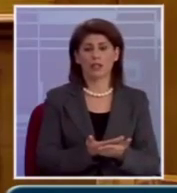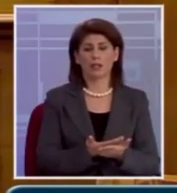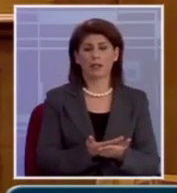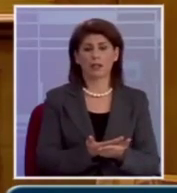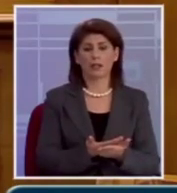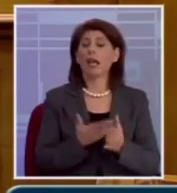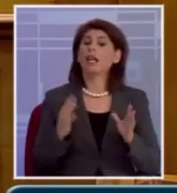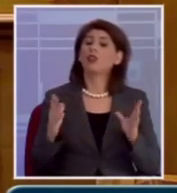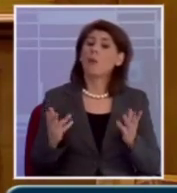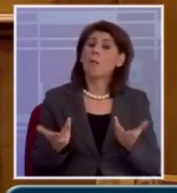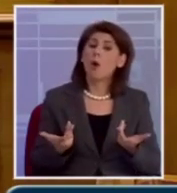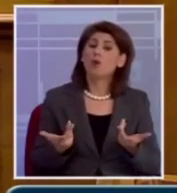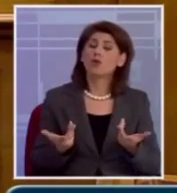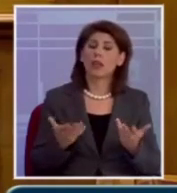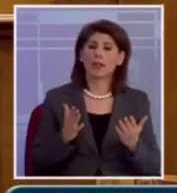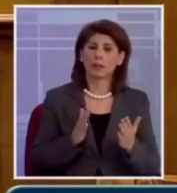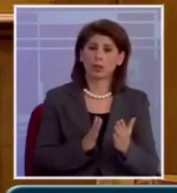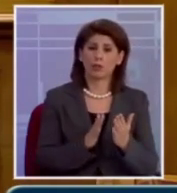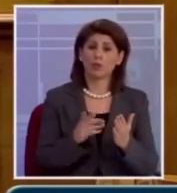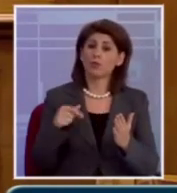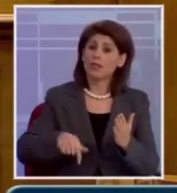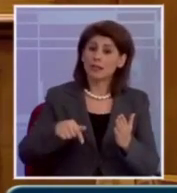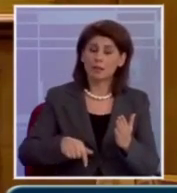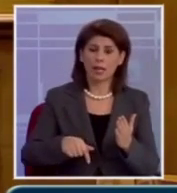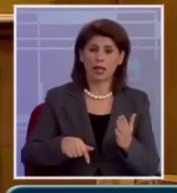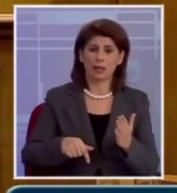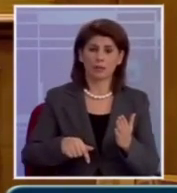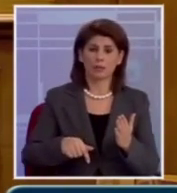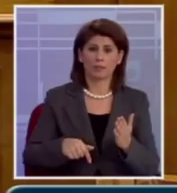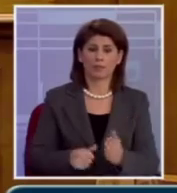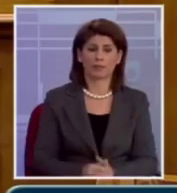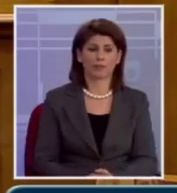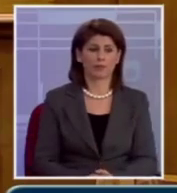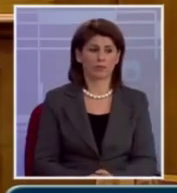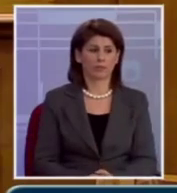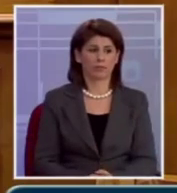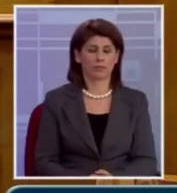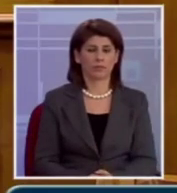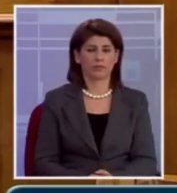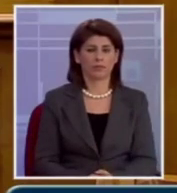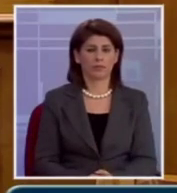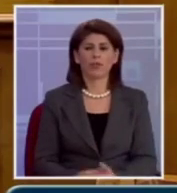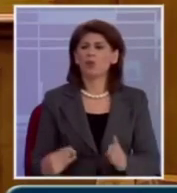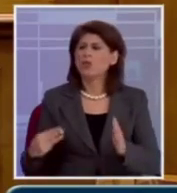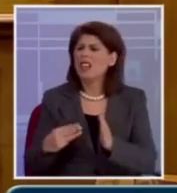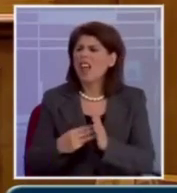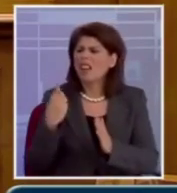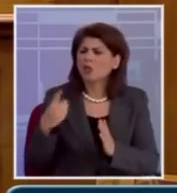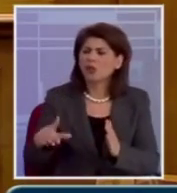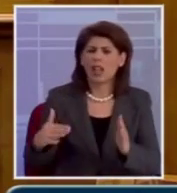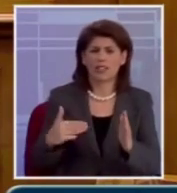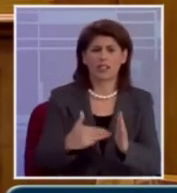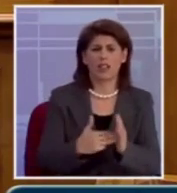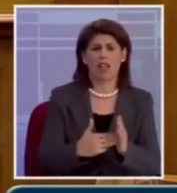για το πώς θα αντιμετωπίσουμε σήμερα τους χιλιάδες, εκατοντάδες